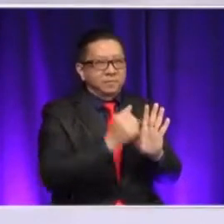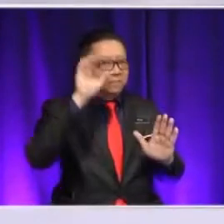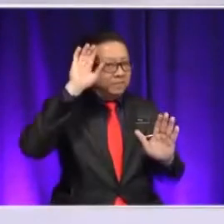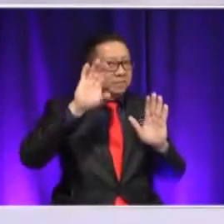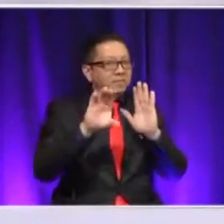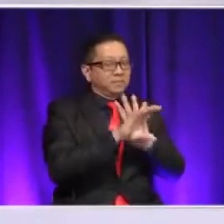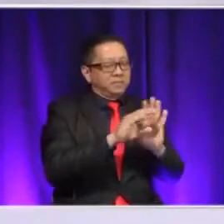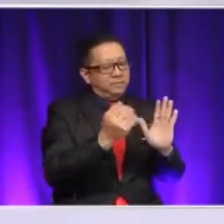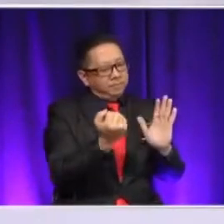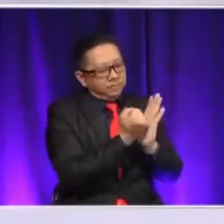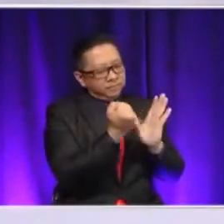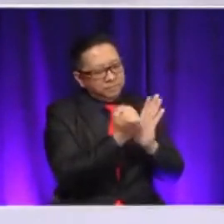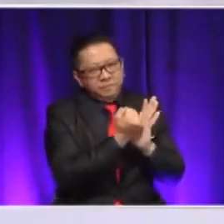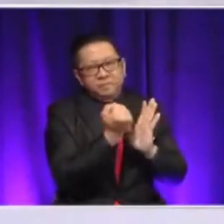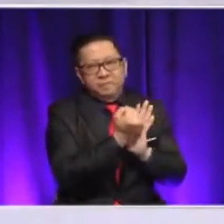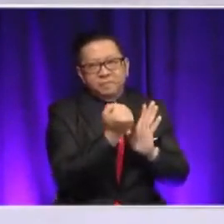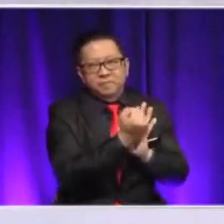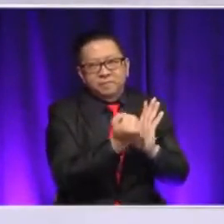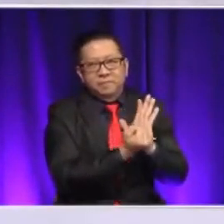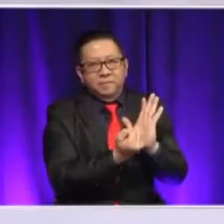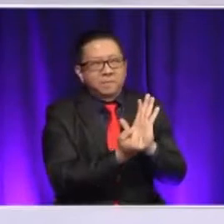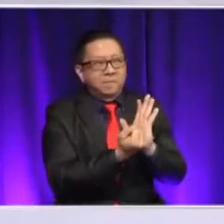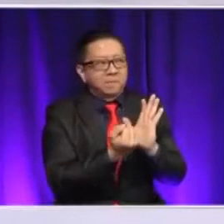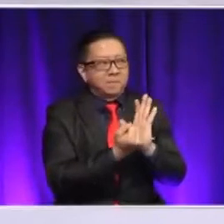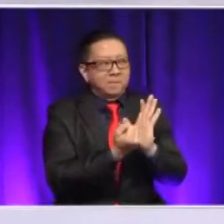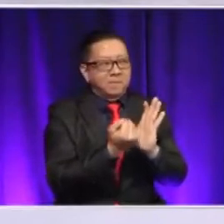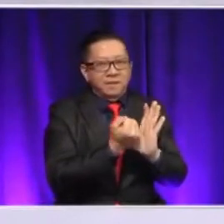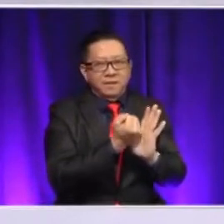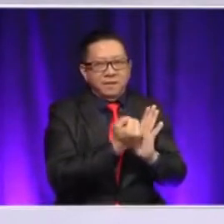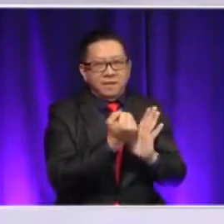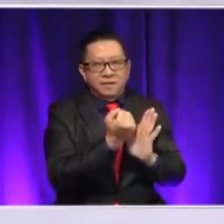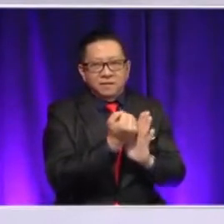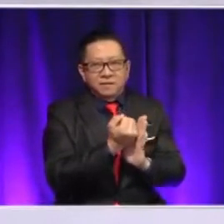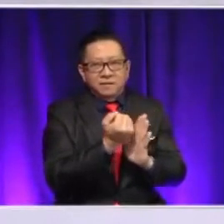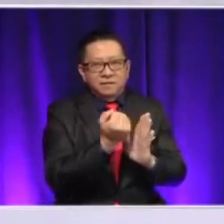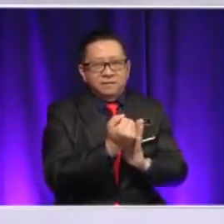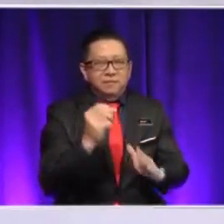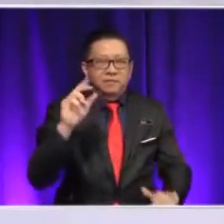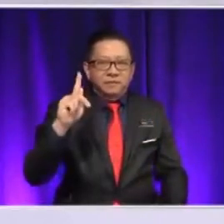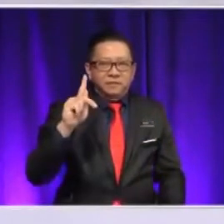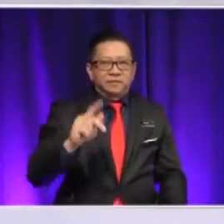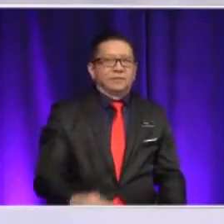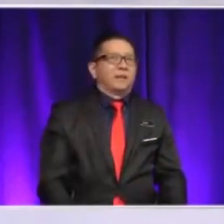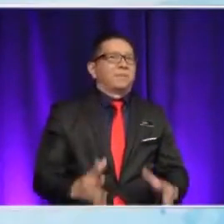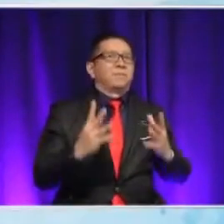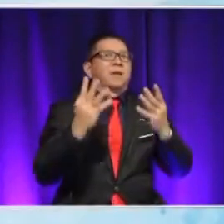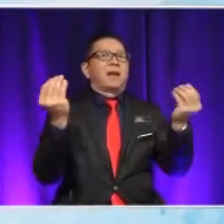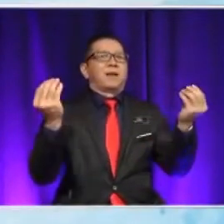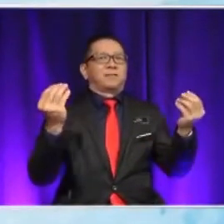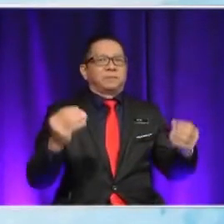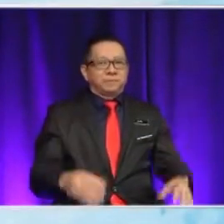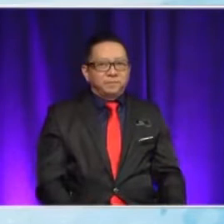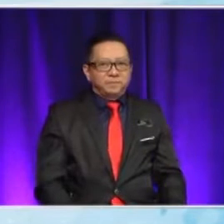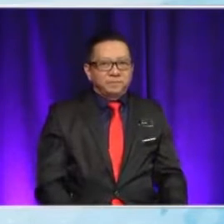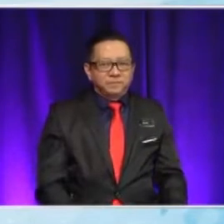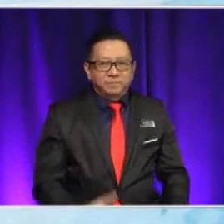tinggi 02.00 Ushul Oh cie karena SY ada Wow face